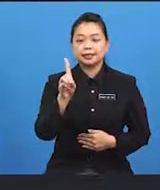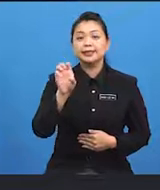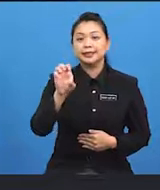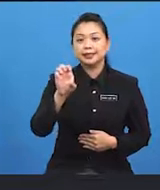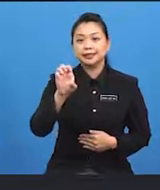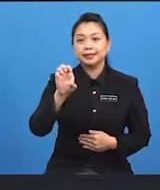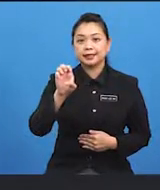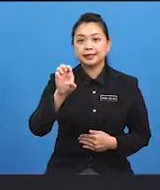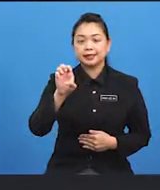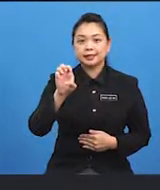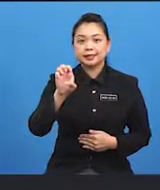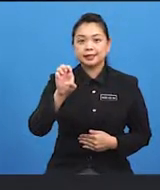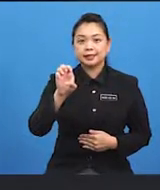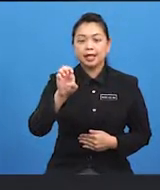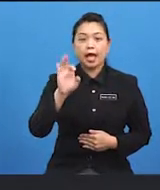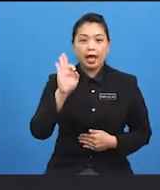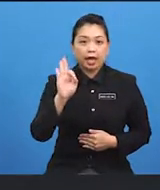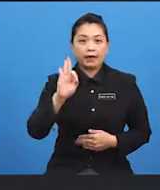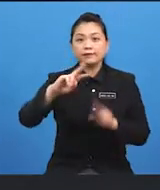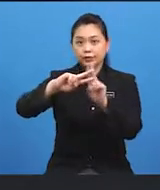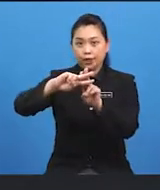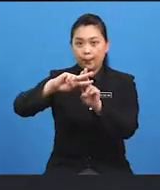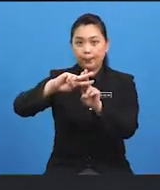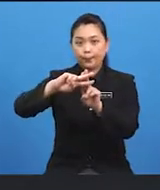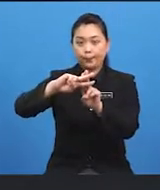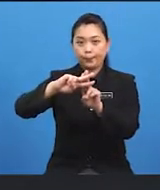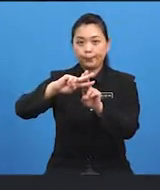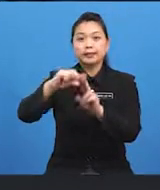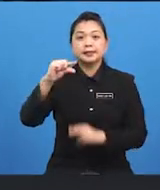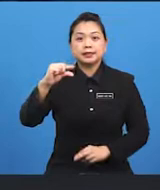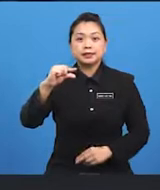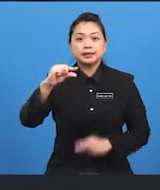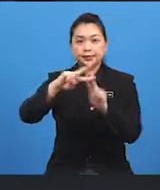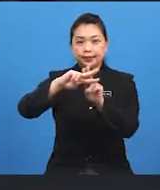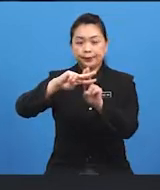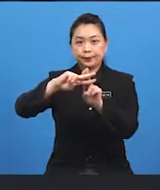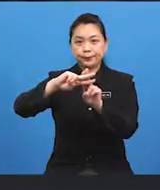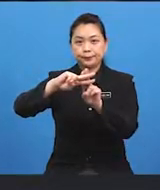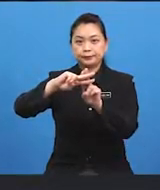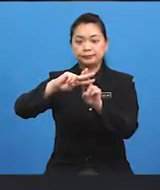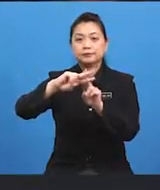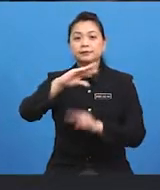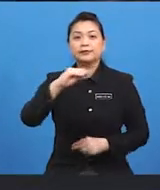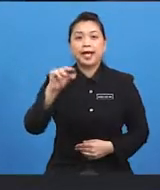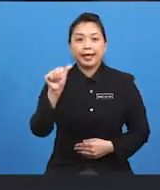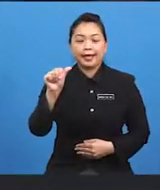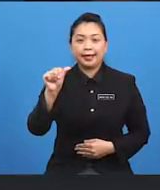E, F sharp, G sharp dan A.